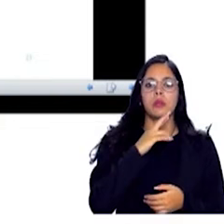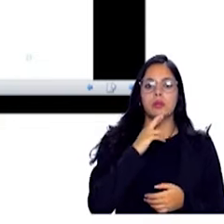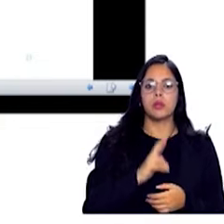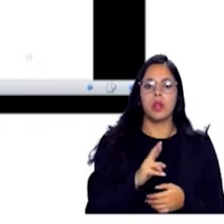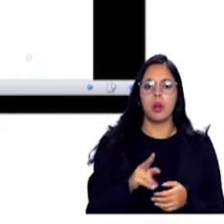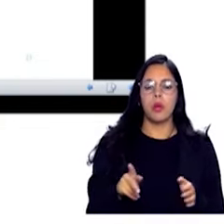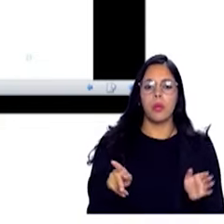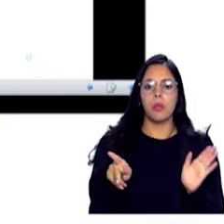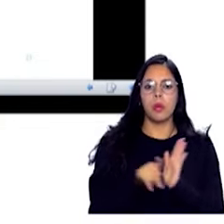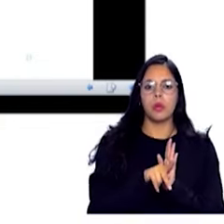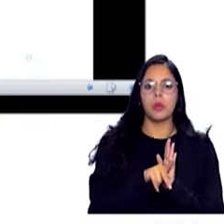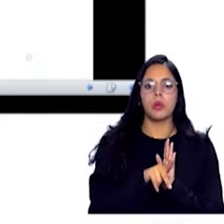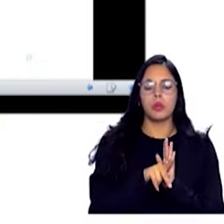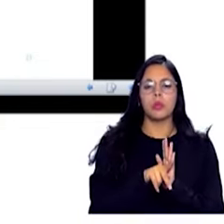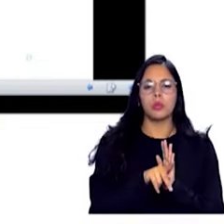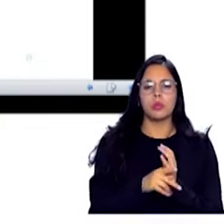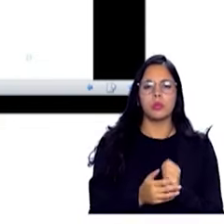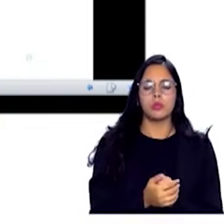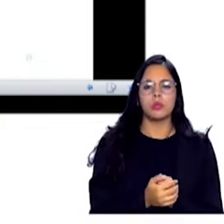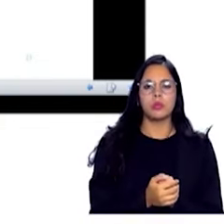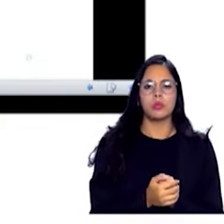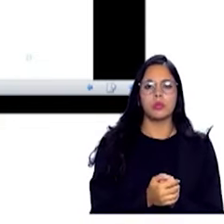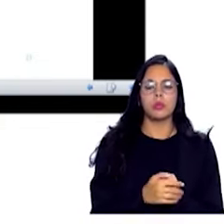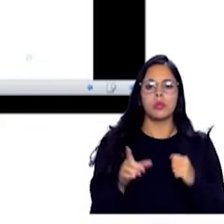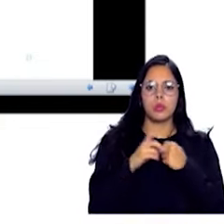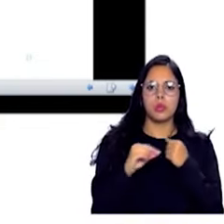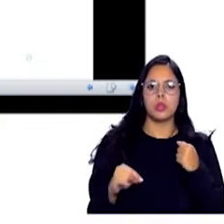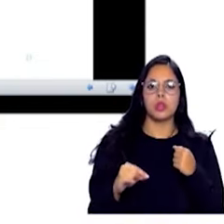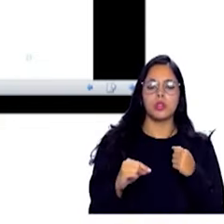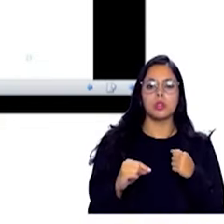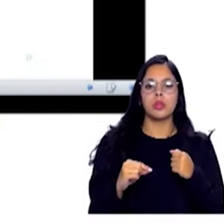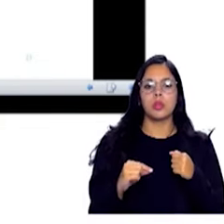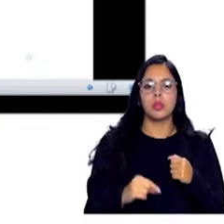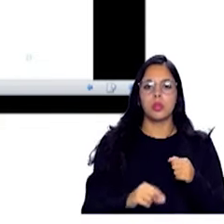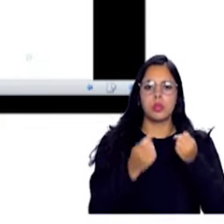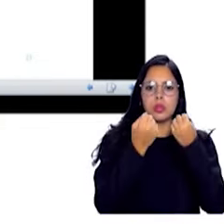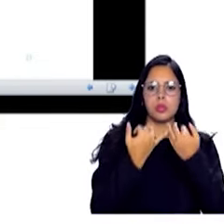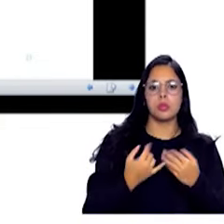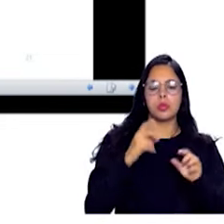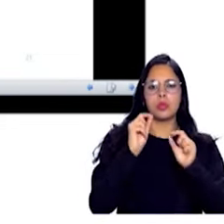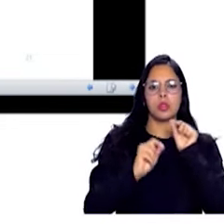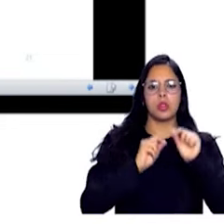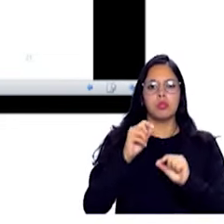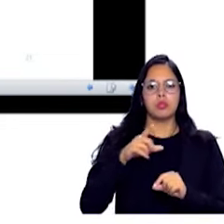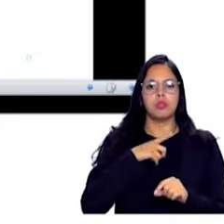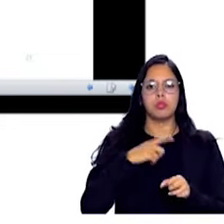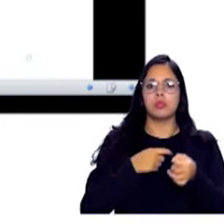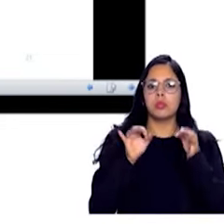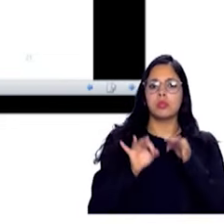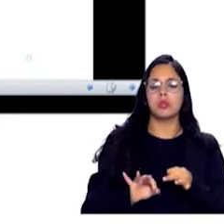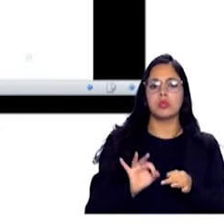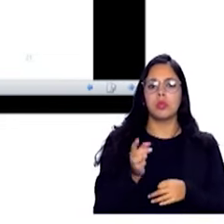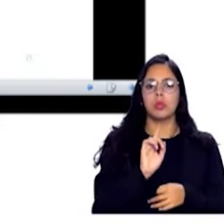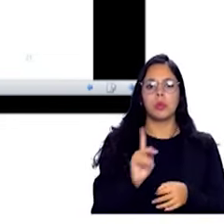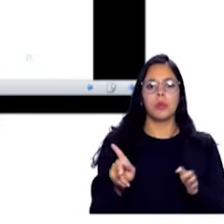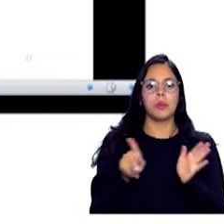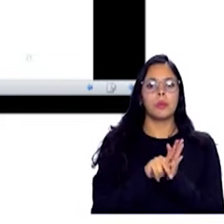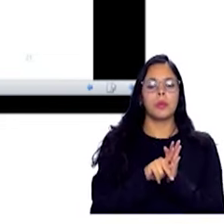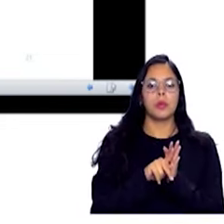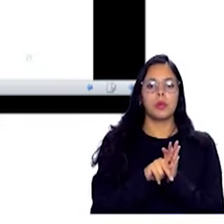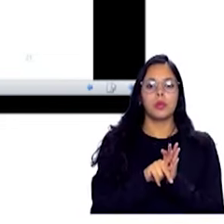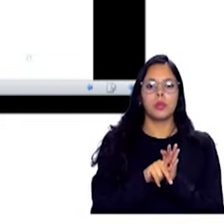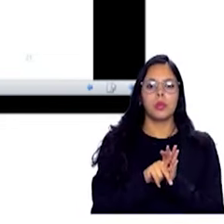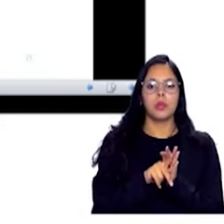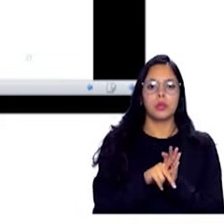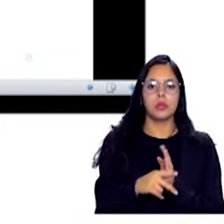363 infatti non Bis non specifica da quando o fino a quando Sia possibile disporre al rinvio pregiudiziale si deve